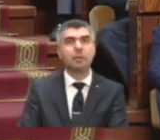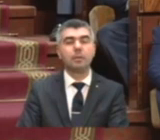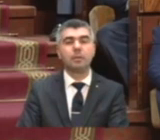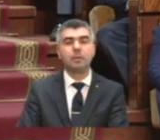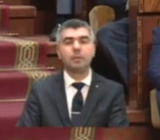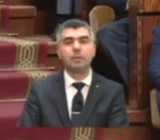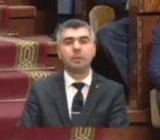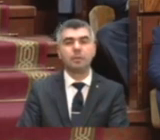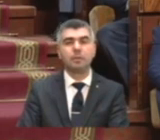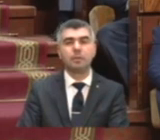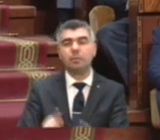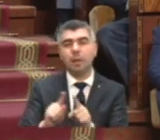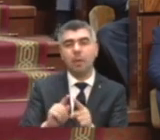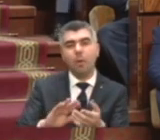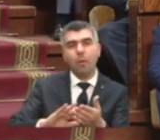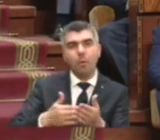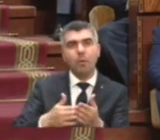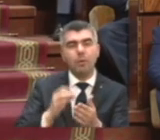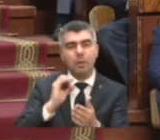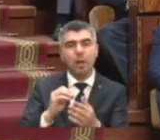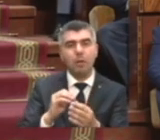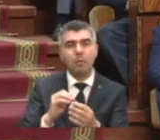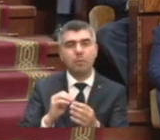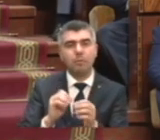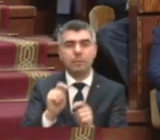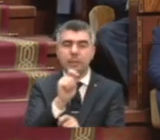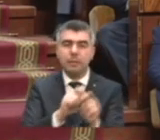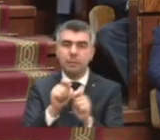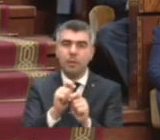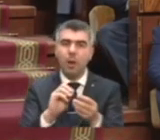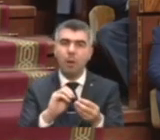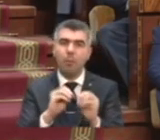الطريقه اللي تتداول بان بها غادي نحلوا المشكل. حنا كساكن، حنا